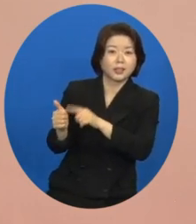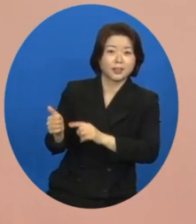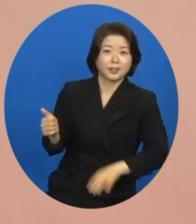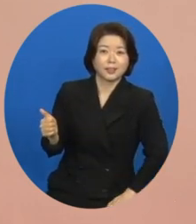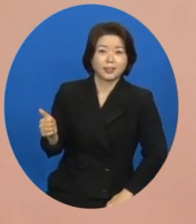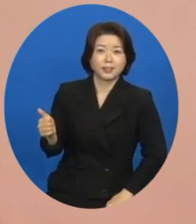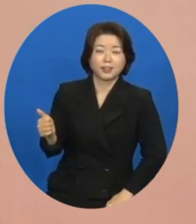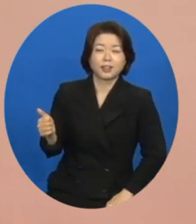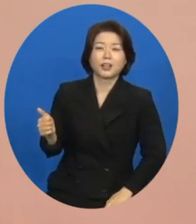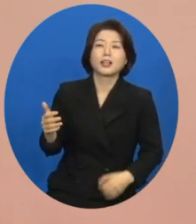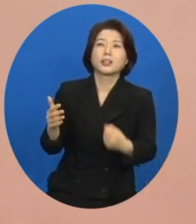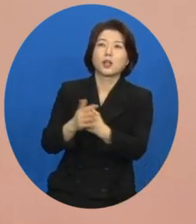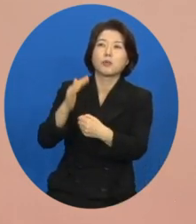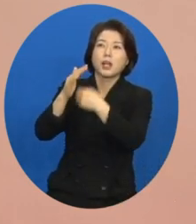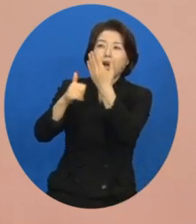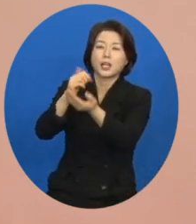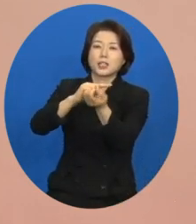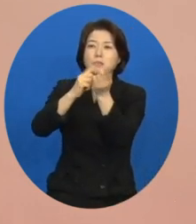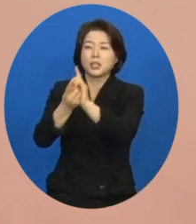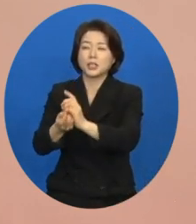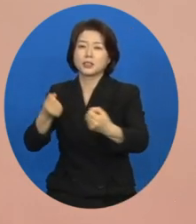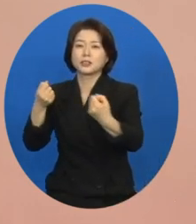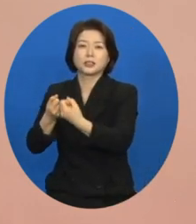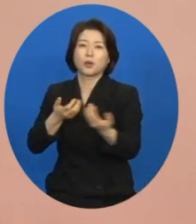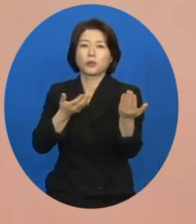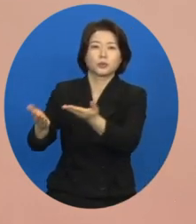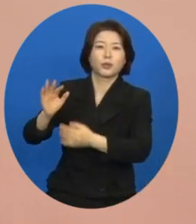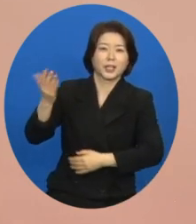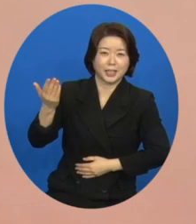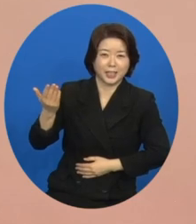대신 싸워주셔야 되지 않겠어요?